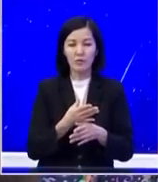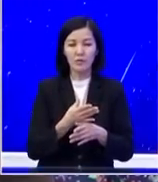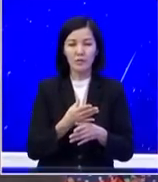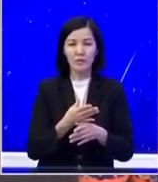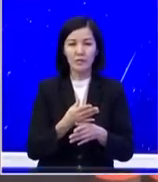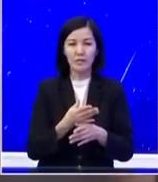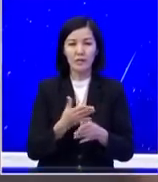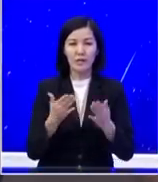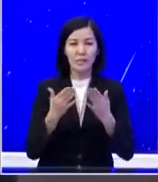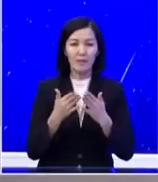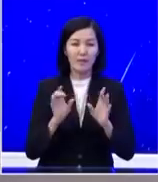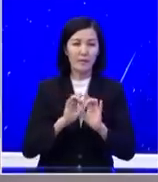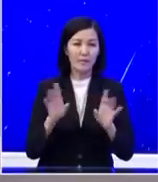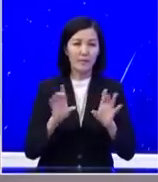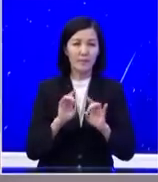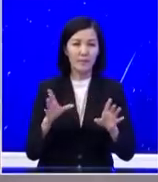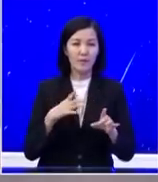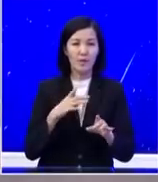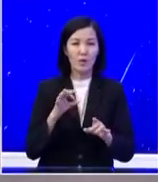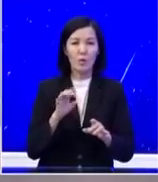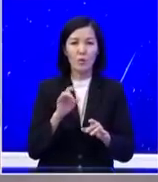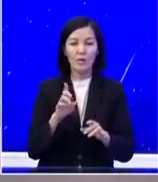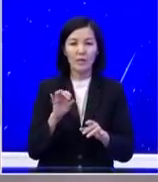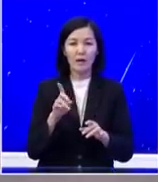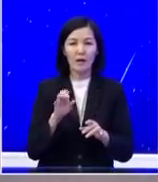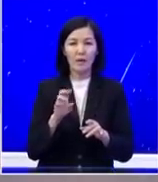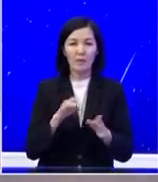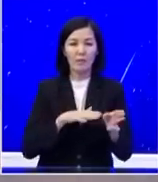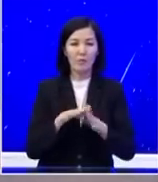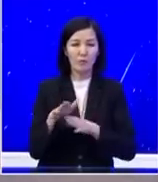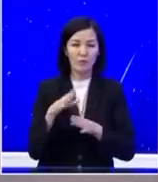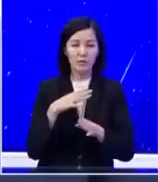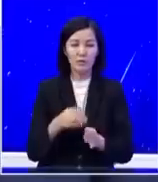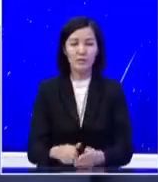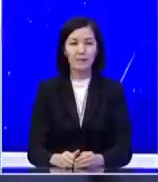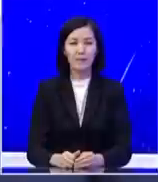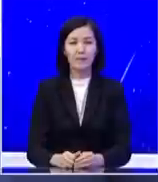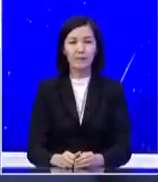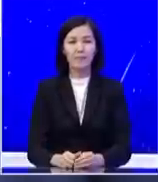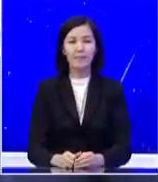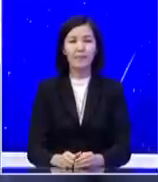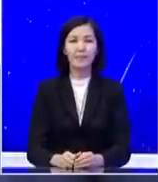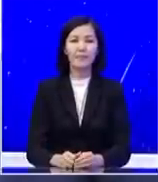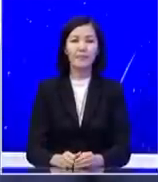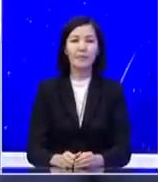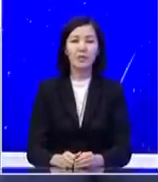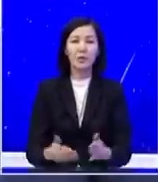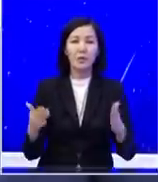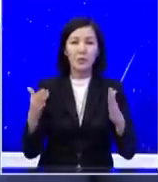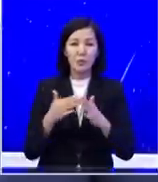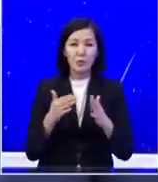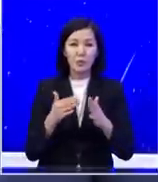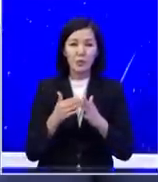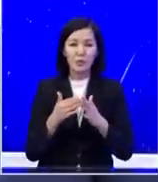Алла нәсіп етсін. Оразадарың қабыл болсын. Аумин. Мұқтаж отбасылар бізге өздері өтініш